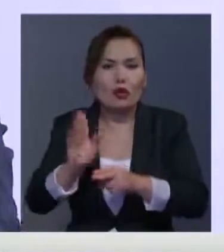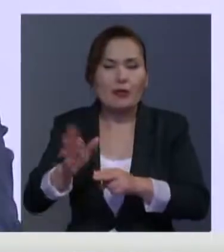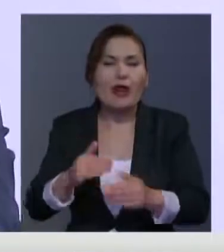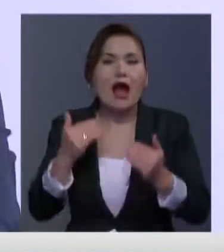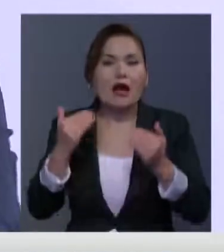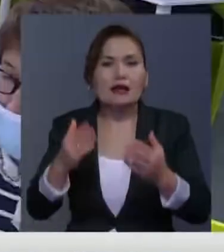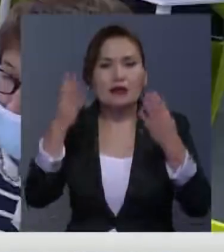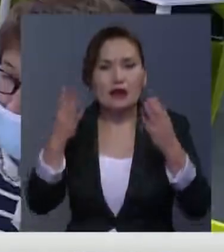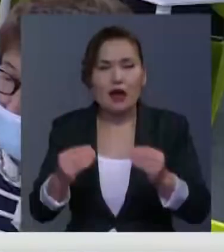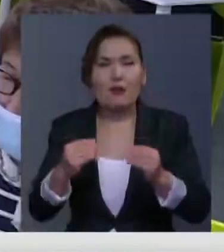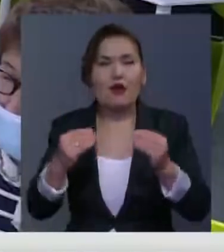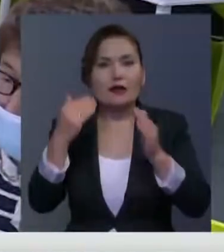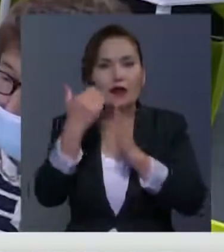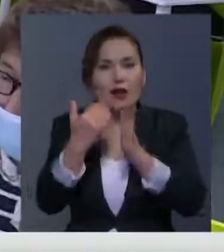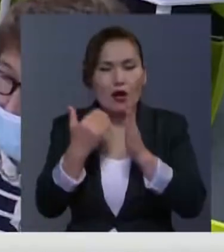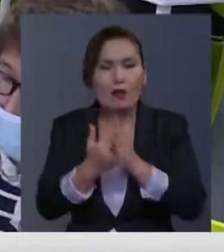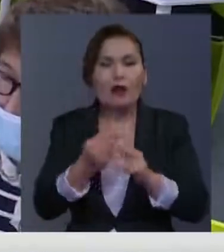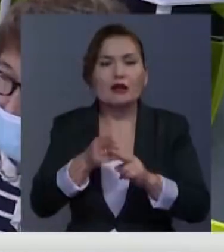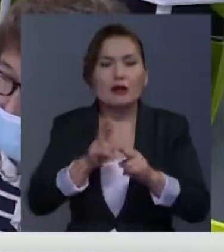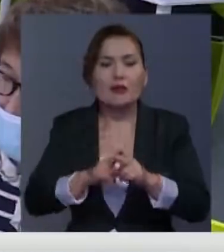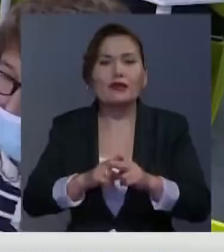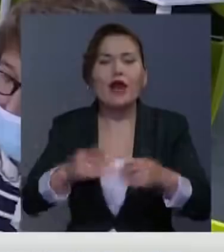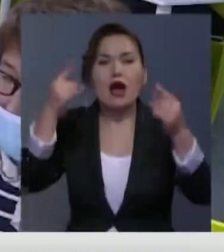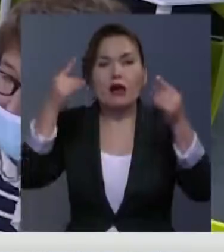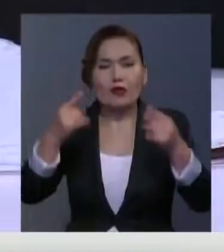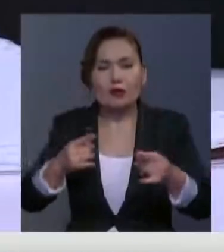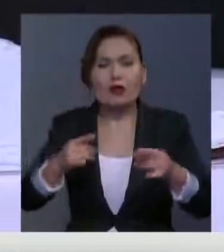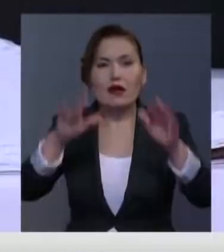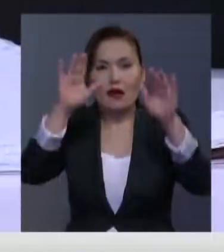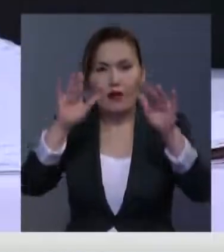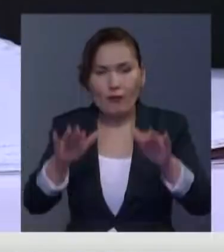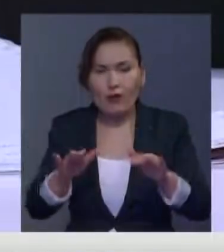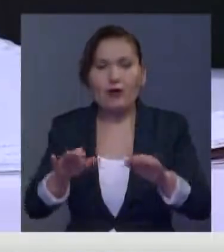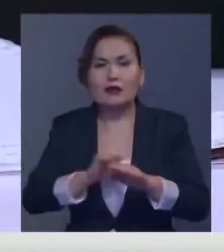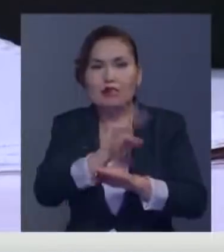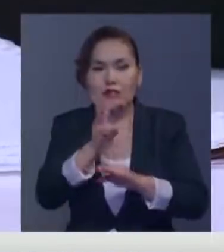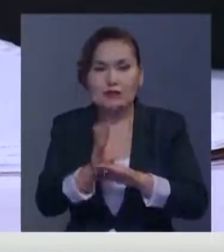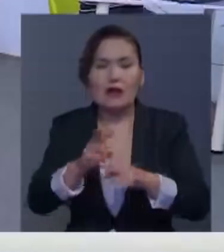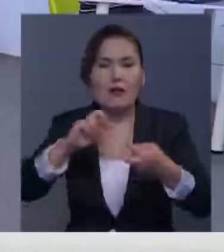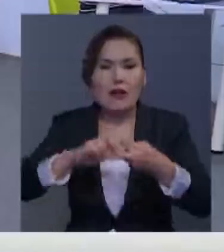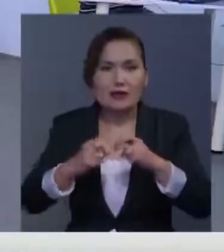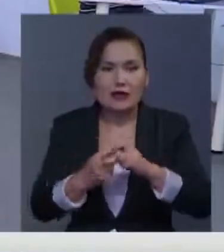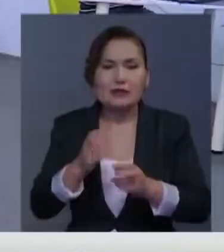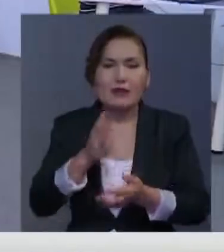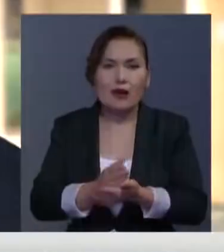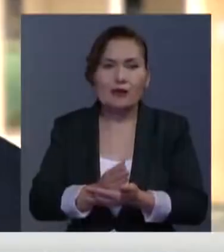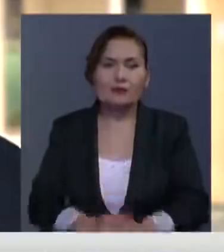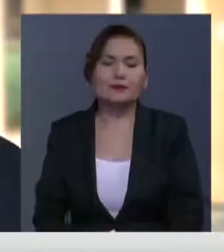Қазіргі таңда күн тәртібінде оқушыларды дербес цифрлы құрылғылармен қамтамасыз ету мәселесі тұр.